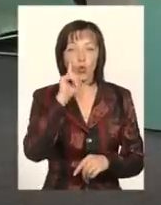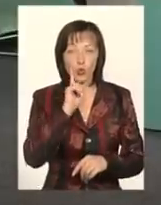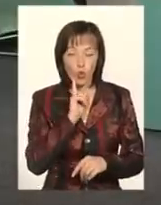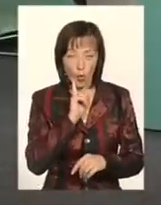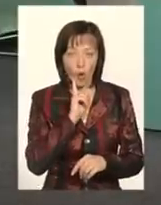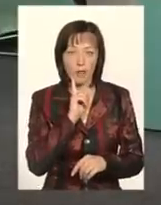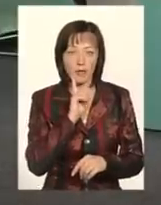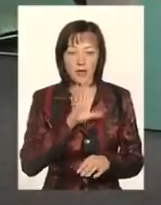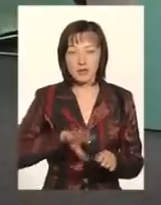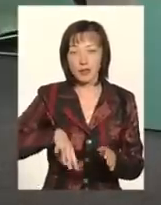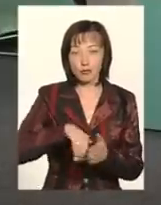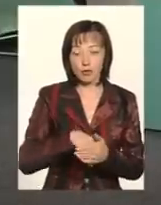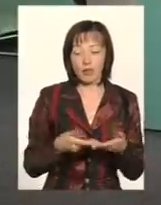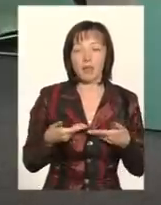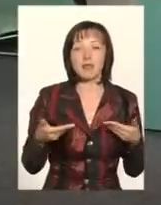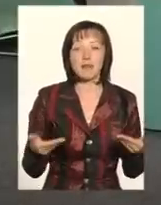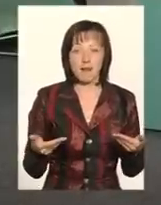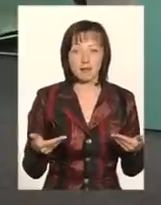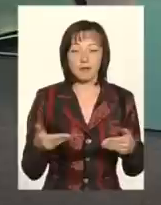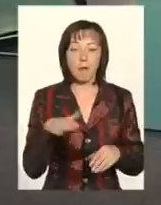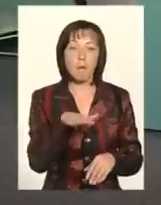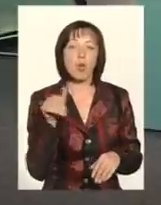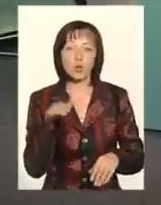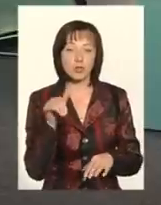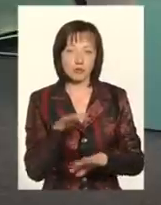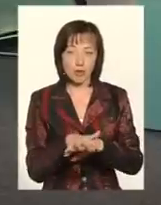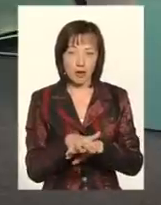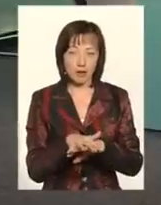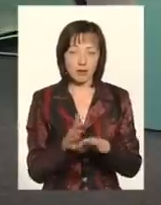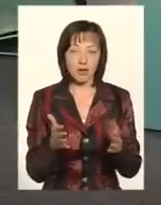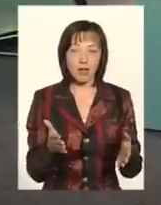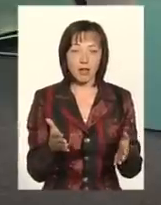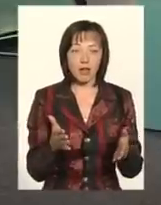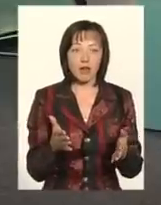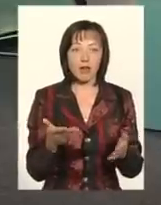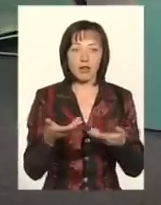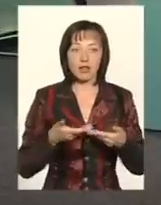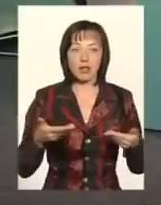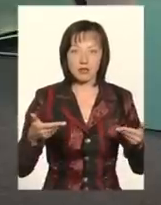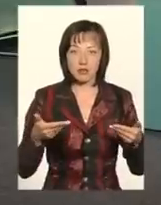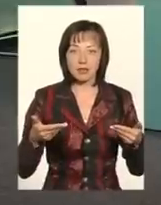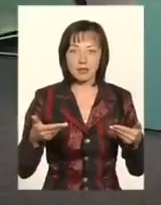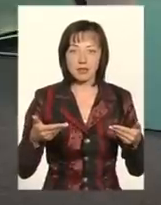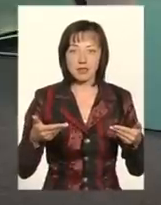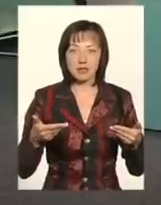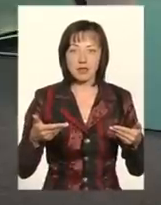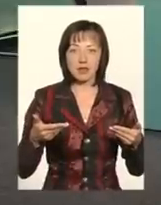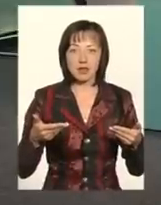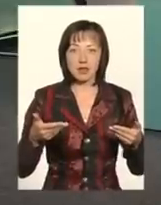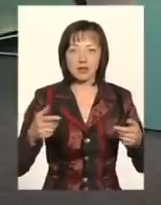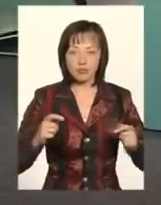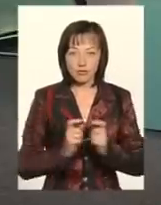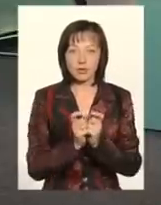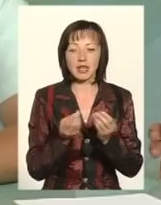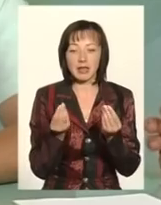счт нас валютных позчальників и допустим за счёт депозитчиков на сталкивать лбами И под этот шумок уводить